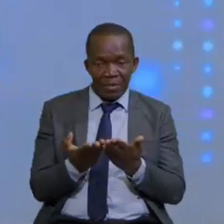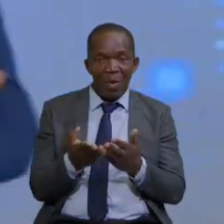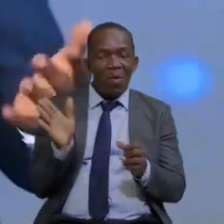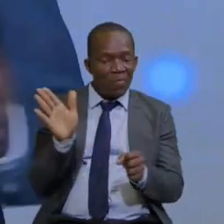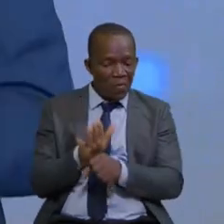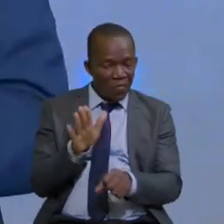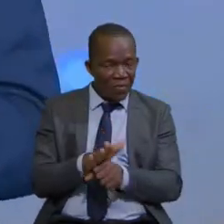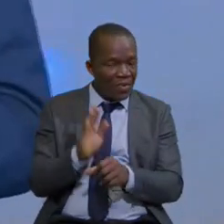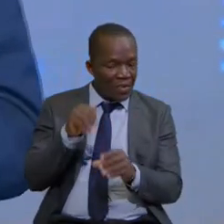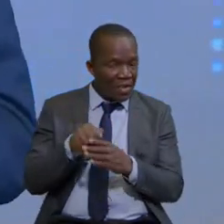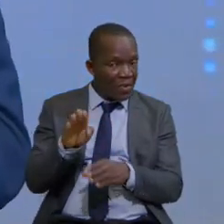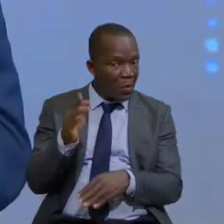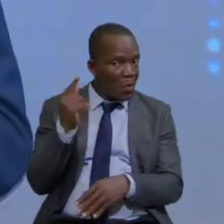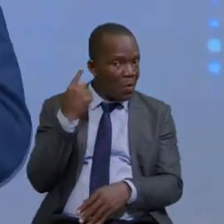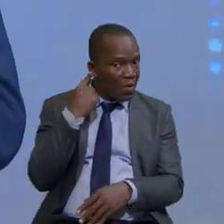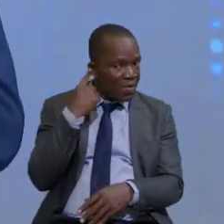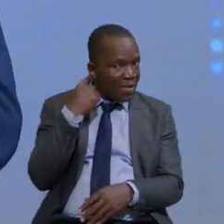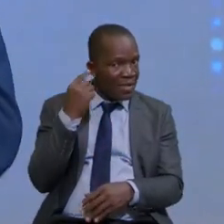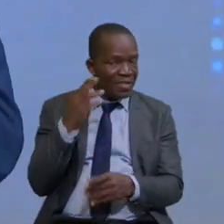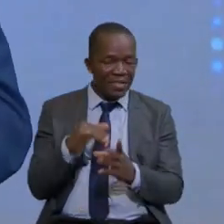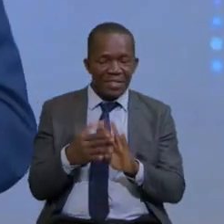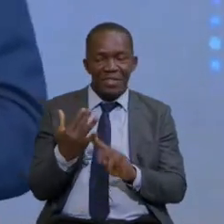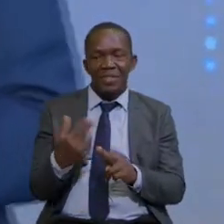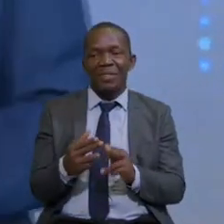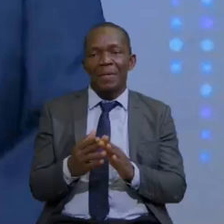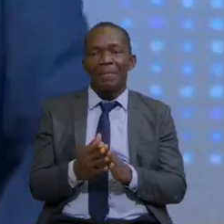cette parole est accomplie dans votre vie.